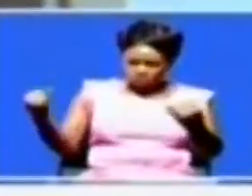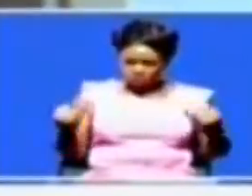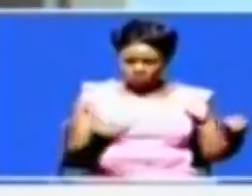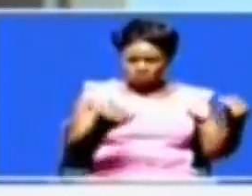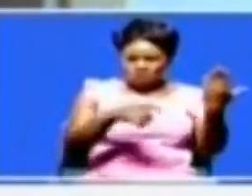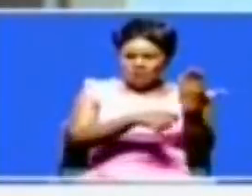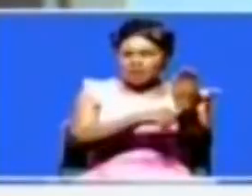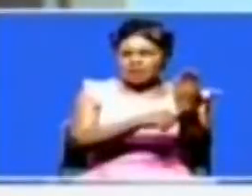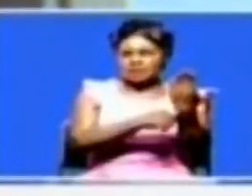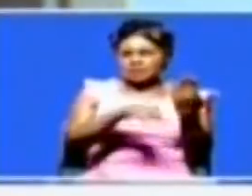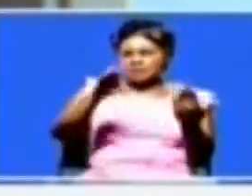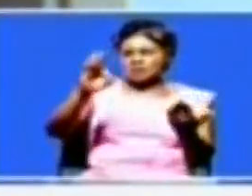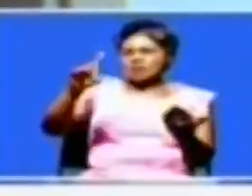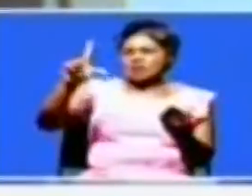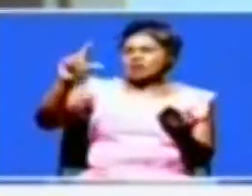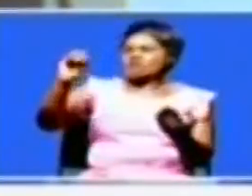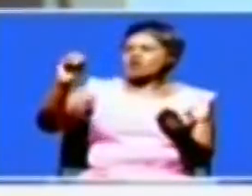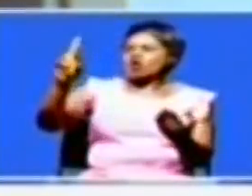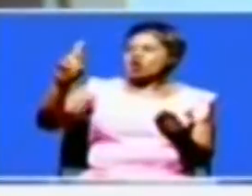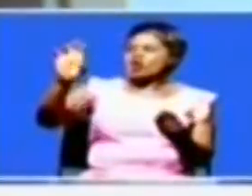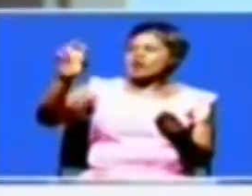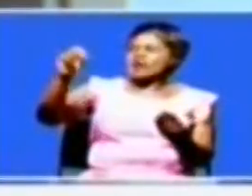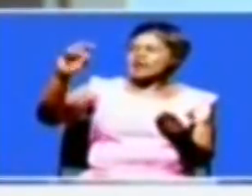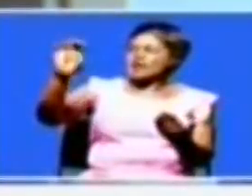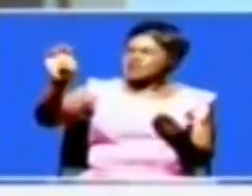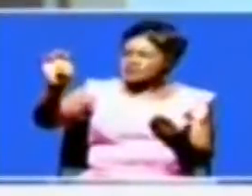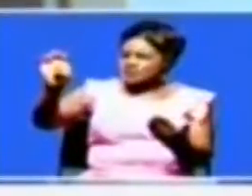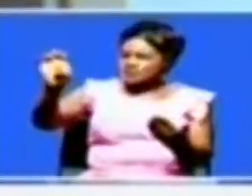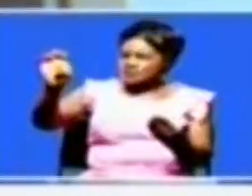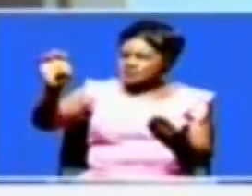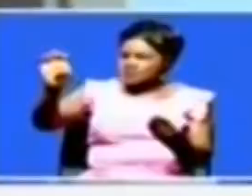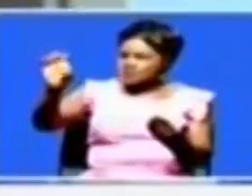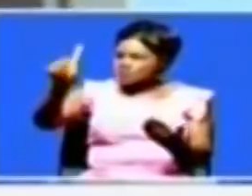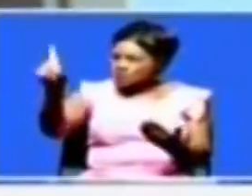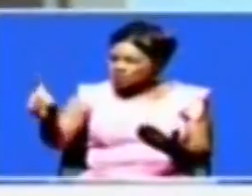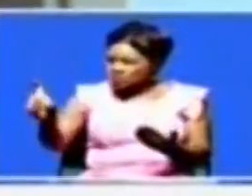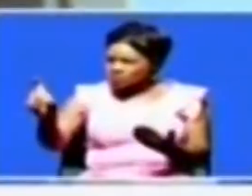name of Florence. Was it Florence?